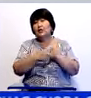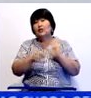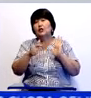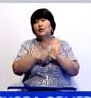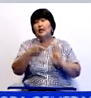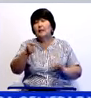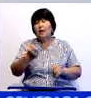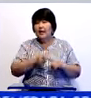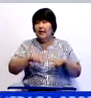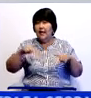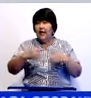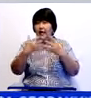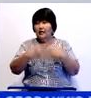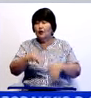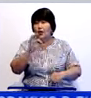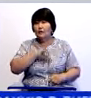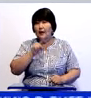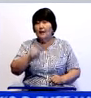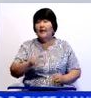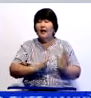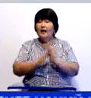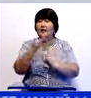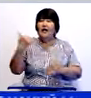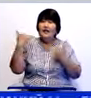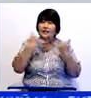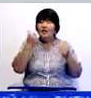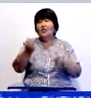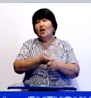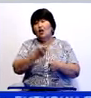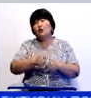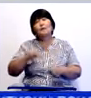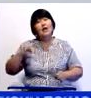гектаров эта технология используется для lucerne один картофеля и кукурузы